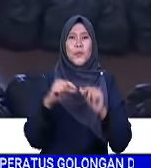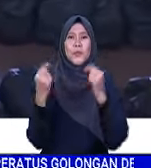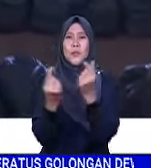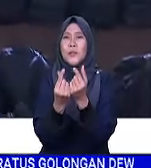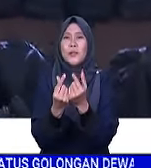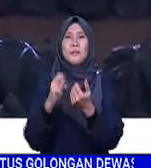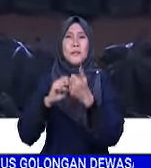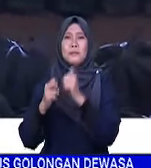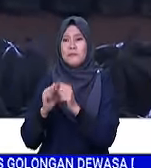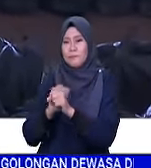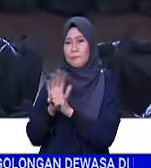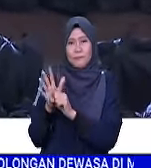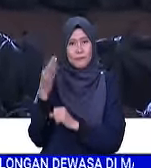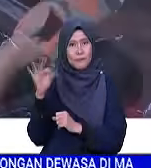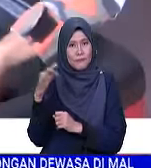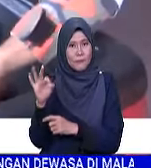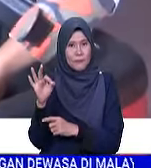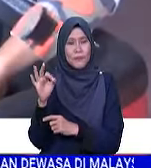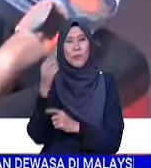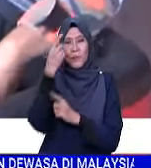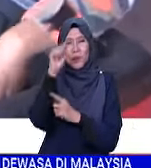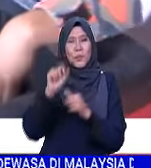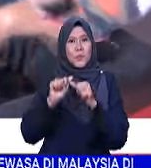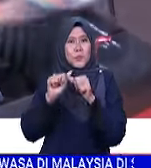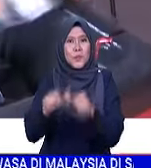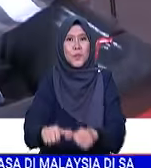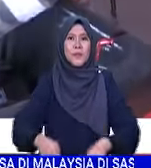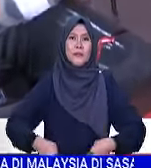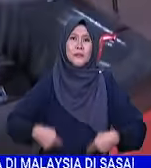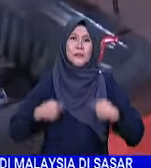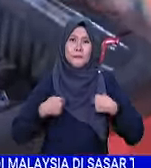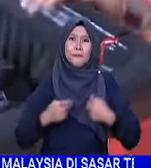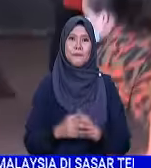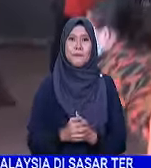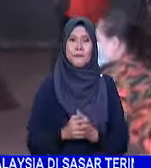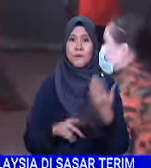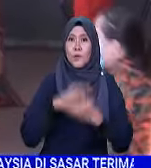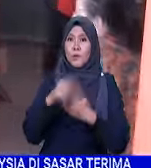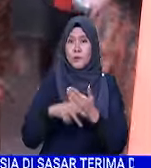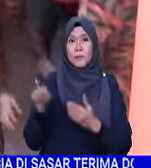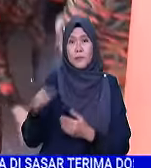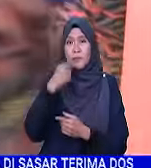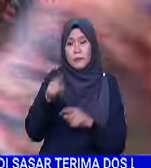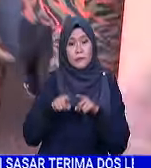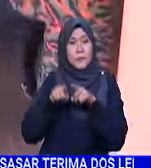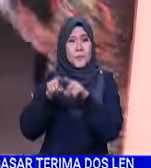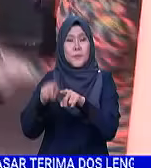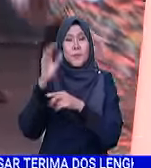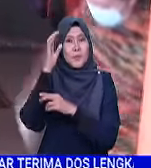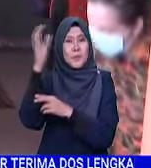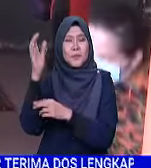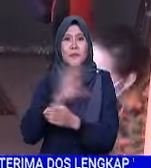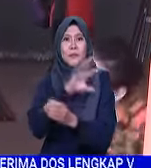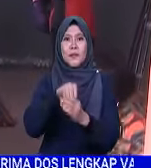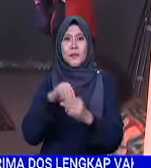terkesan akibat pandemik COVID-19 bagi meneruskan kehidupan. Program ini katanya sejajar dengan konsep